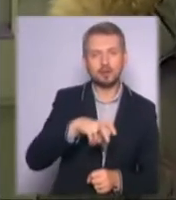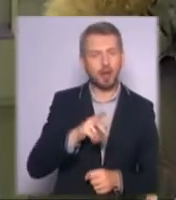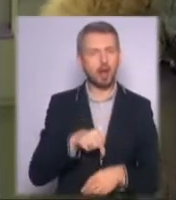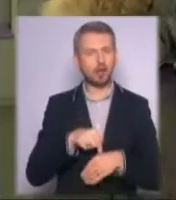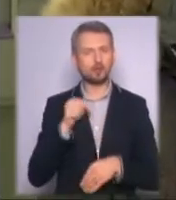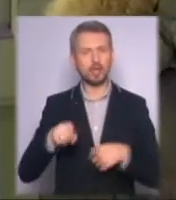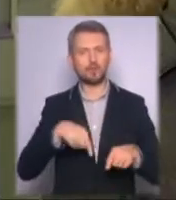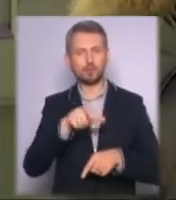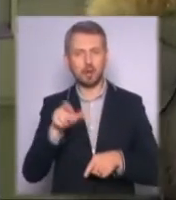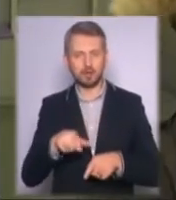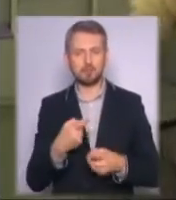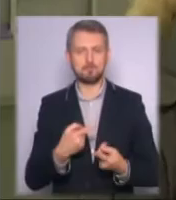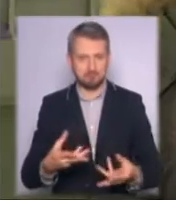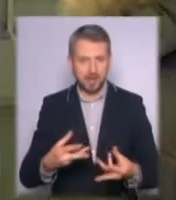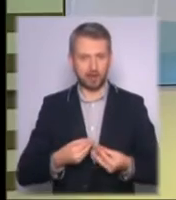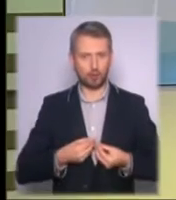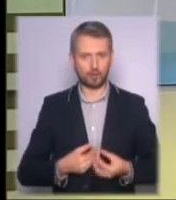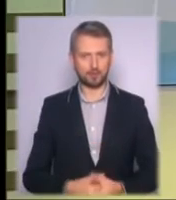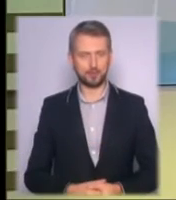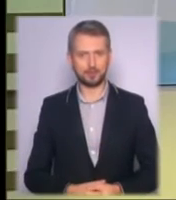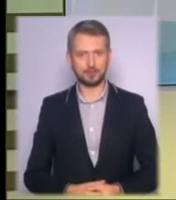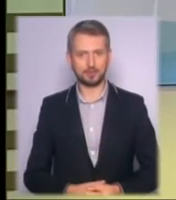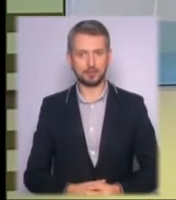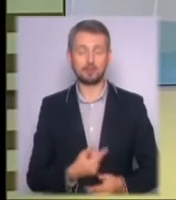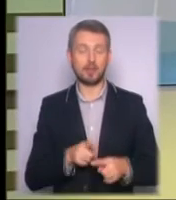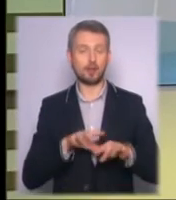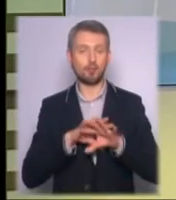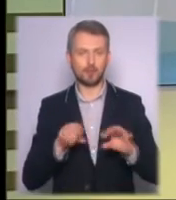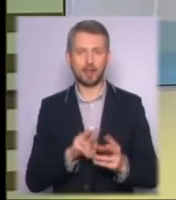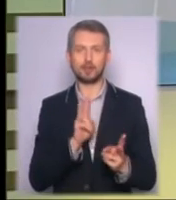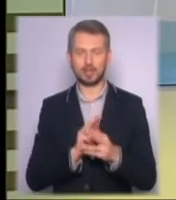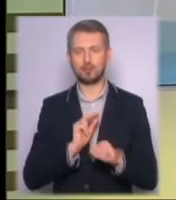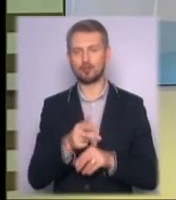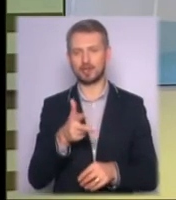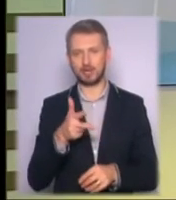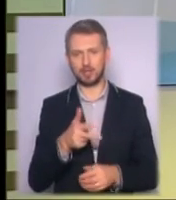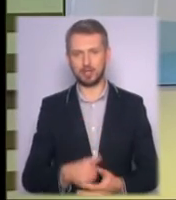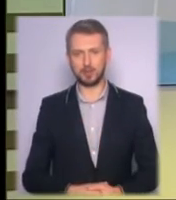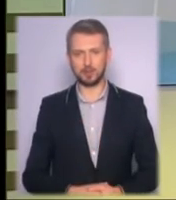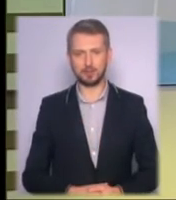ощущение футболистов передалось. Ну що ж, на цьому все. Будьте здорові!